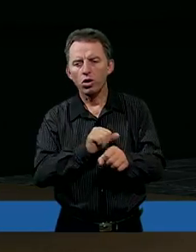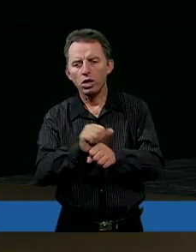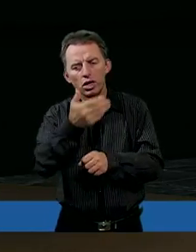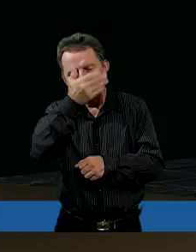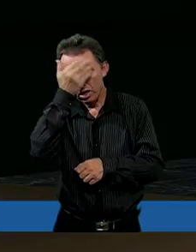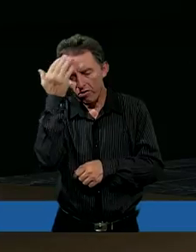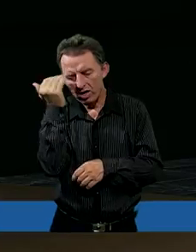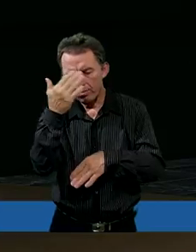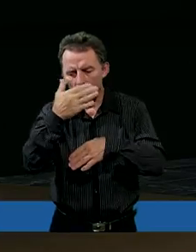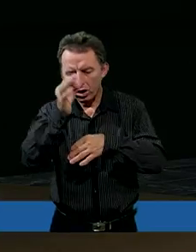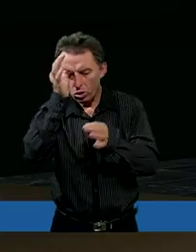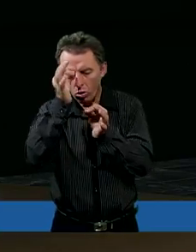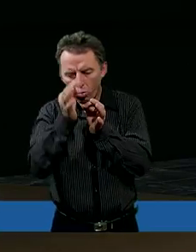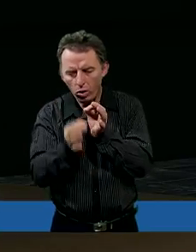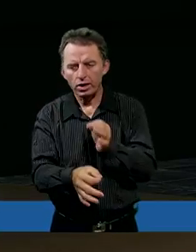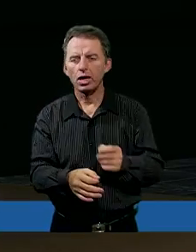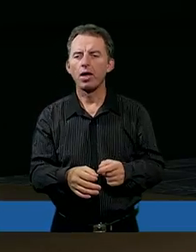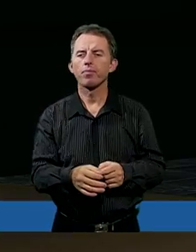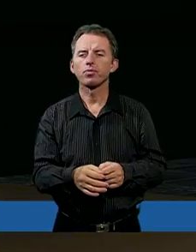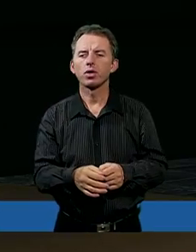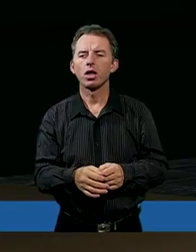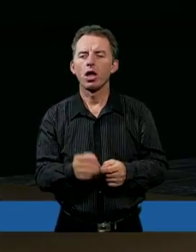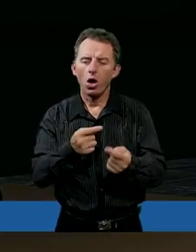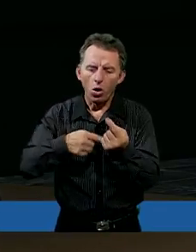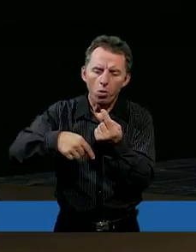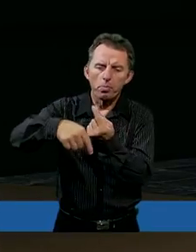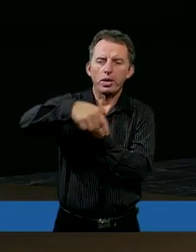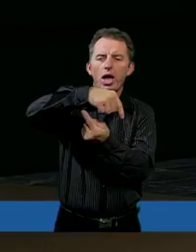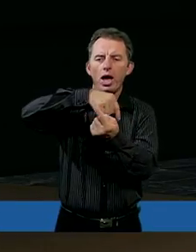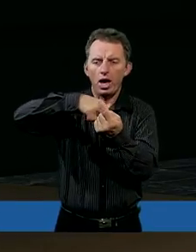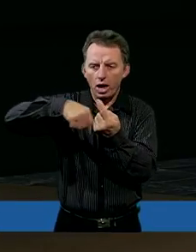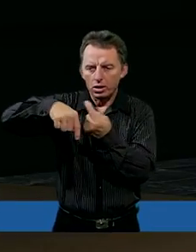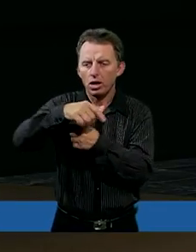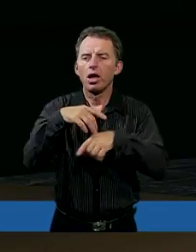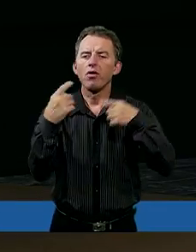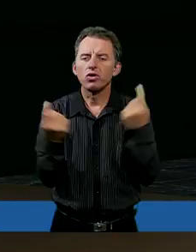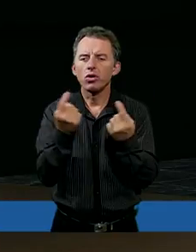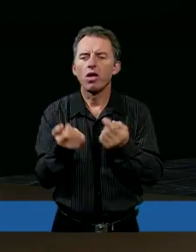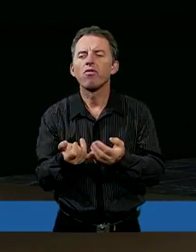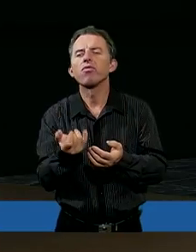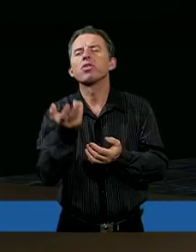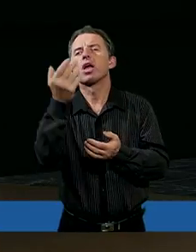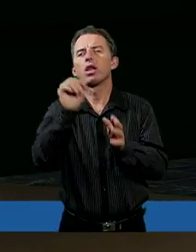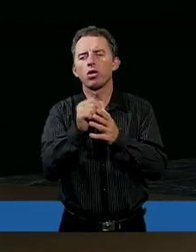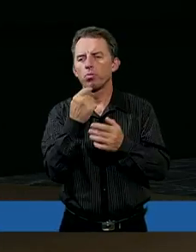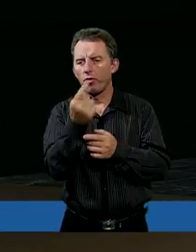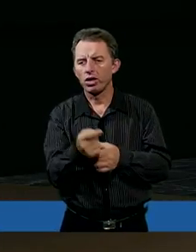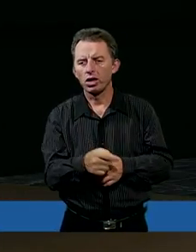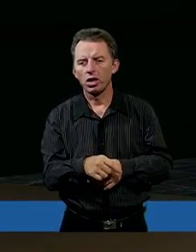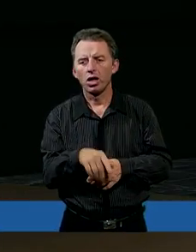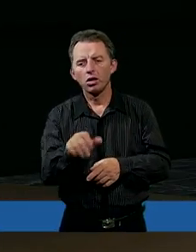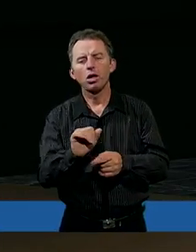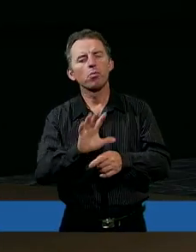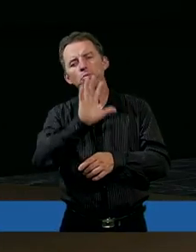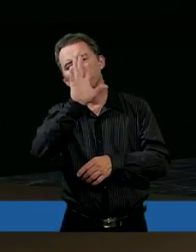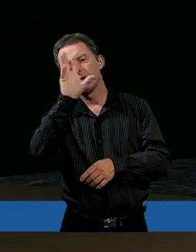wiemy dokładnie. I obraca się Job w sytuacji, gdzie jest wiele niewiadomych, ale też są